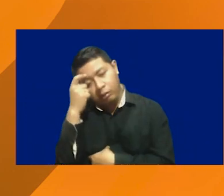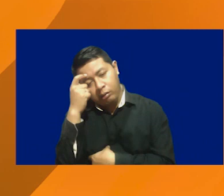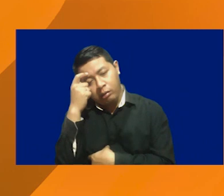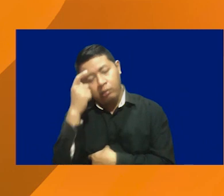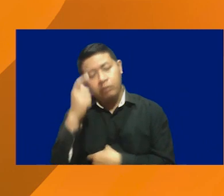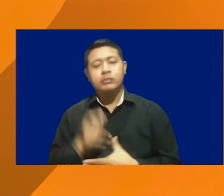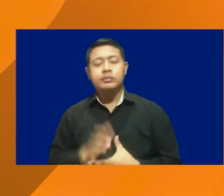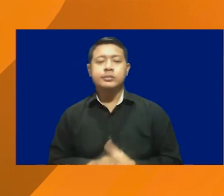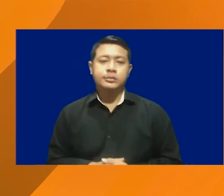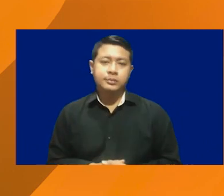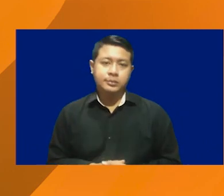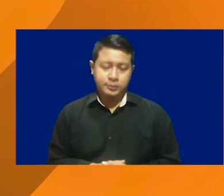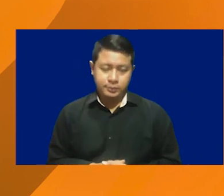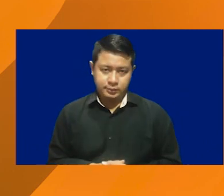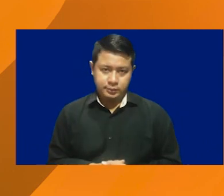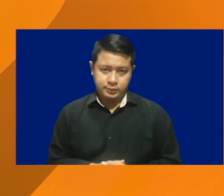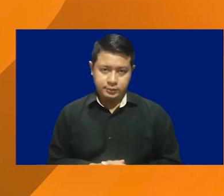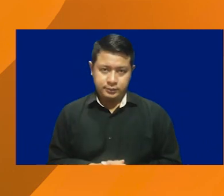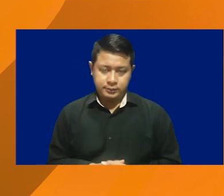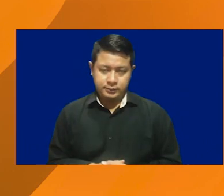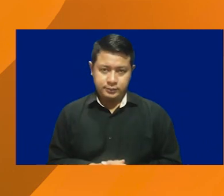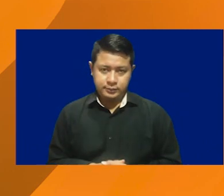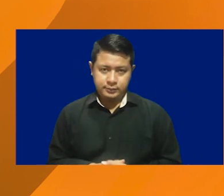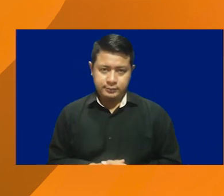pada tubuh kita.